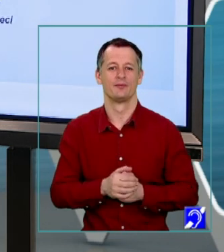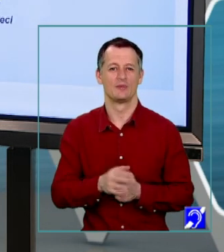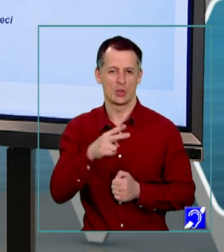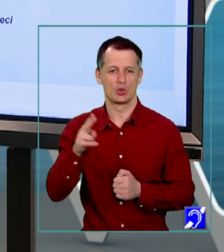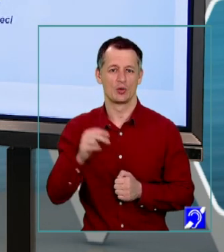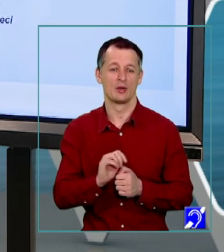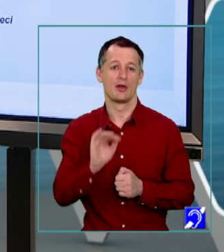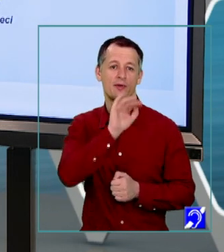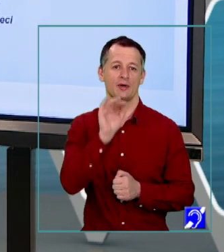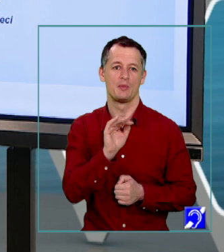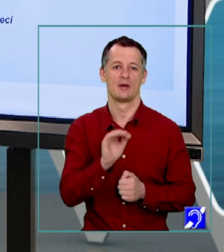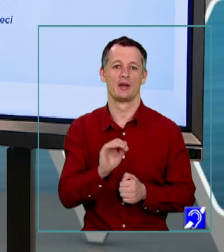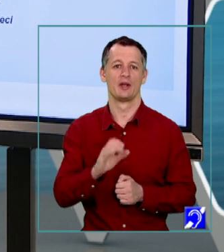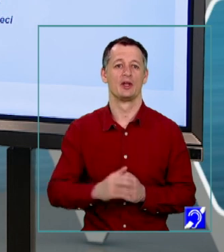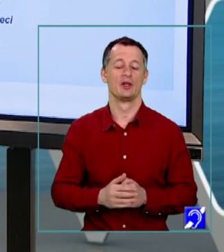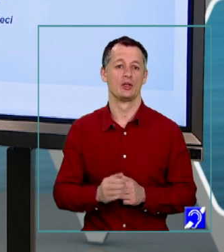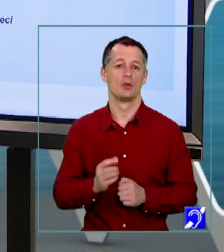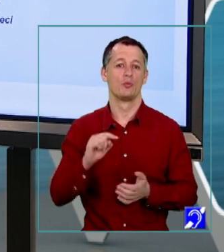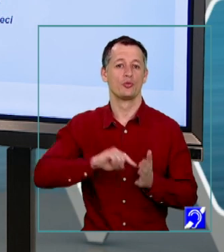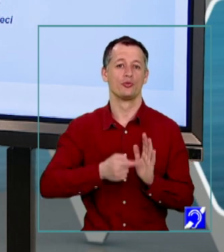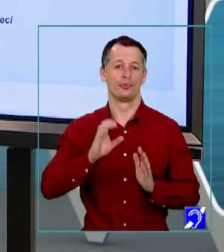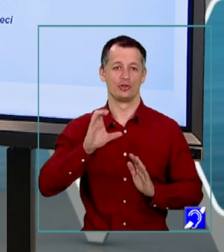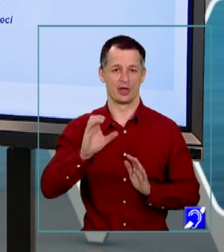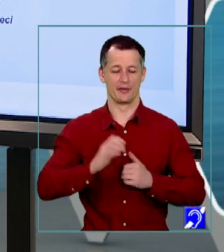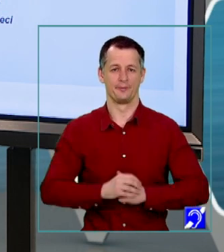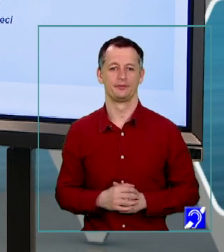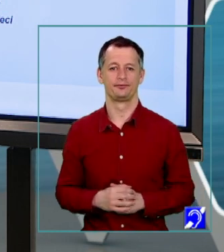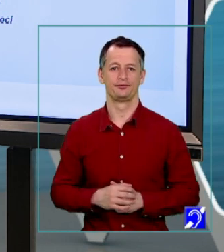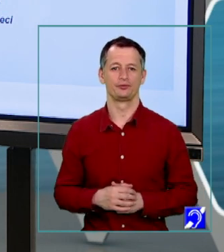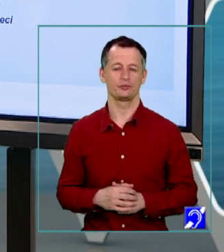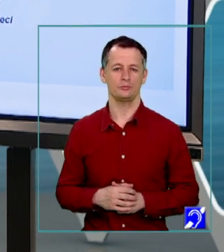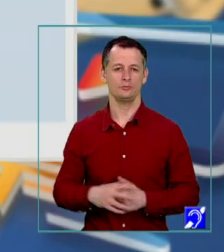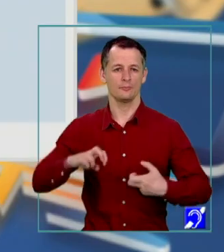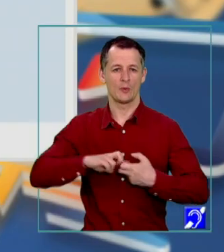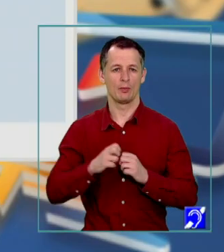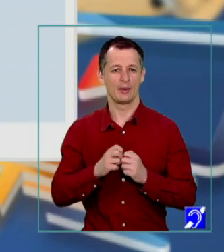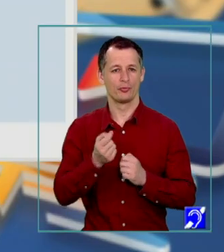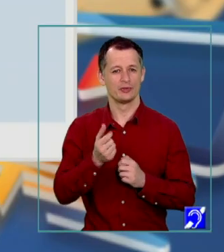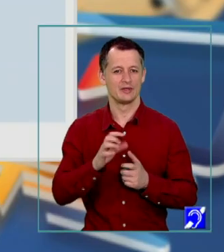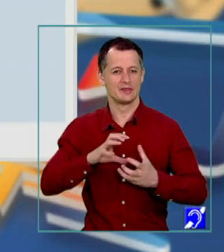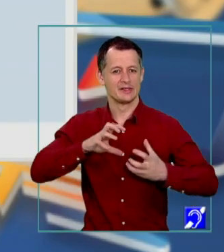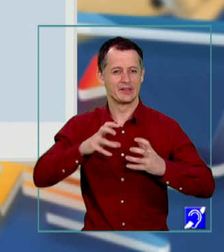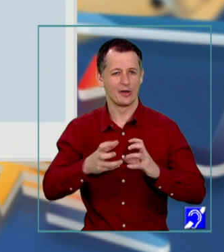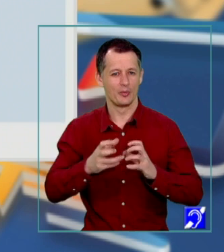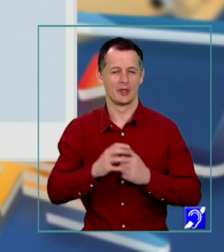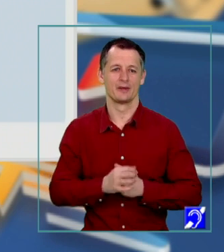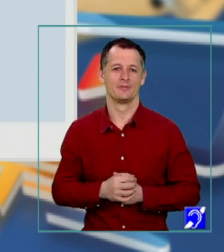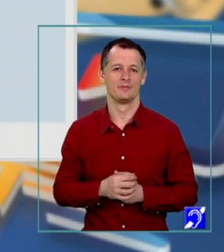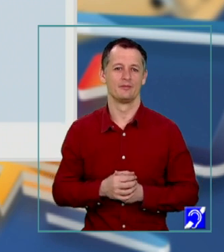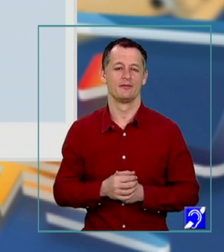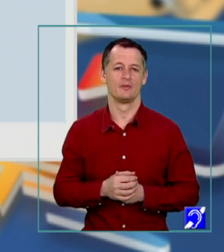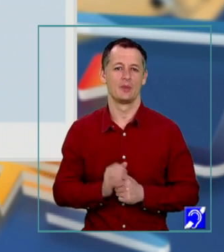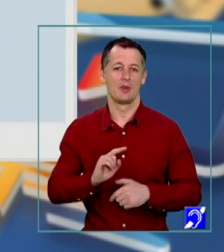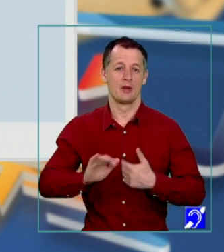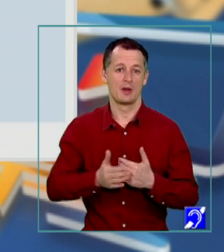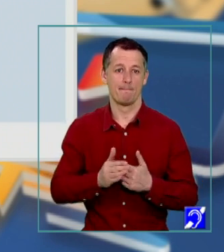la întrebarea C. Problema se complică puțin pentru că peste masa de oxigen pe care